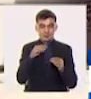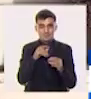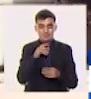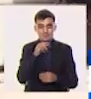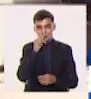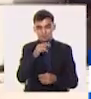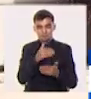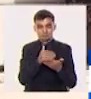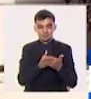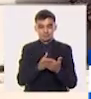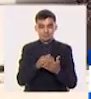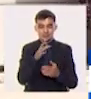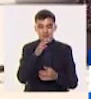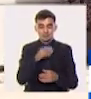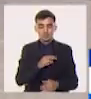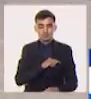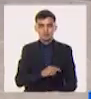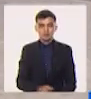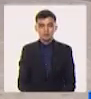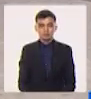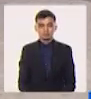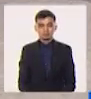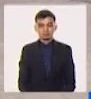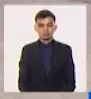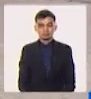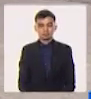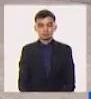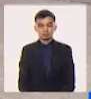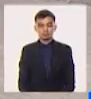Ерлан Қуандық, Жұмабек Тастанұлы, Информбюро, Түркістан облысы.